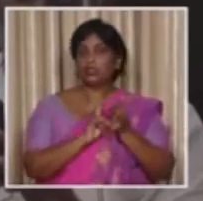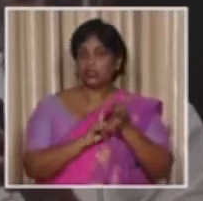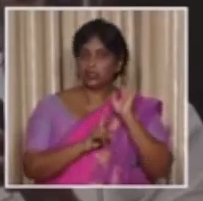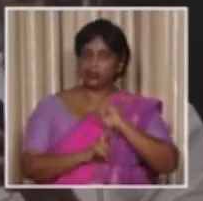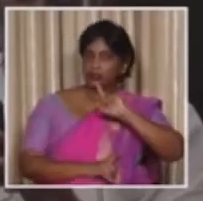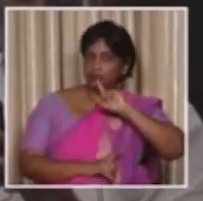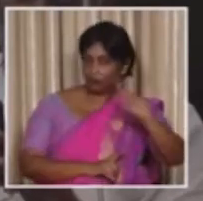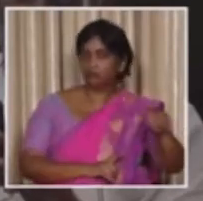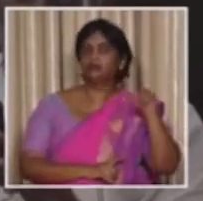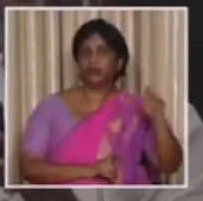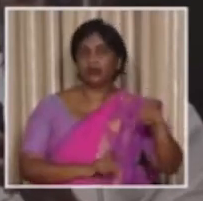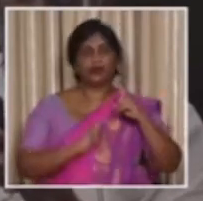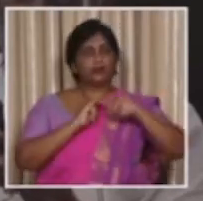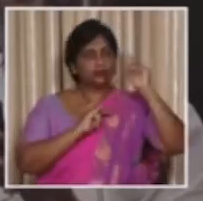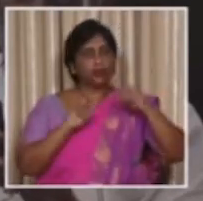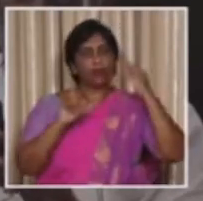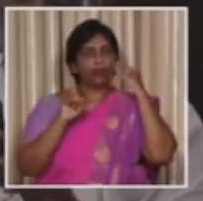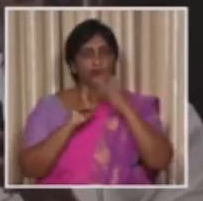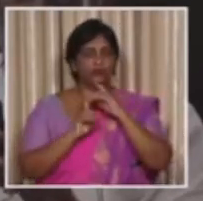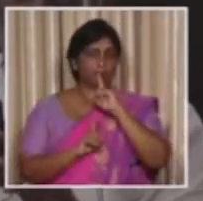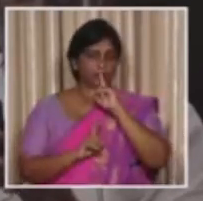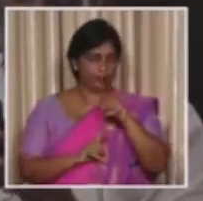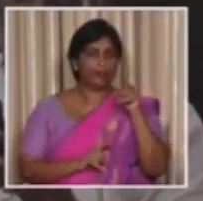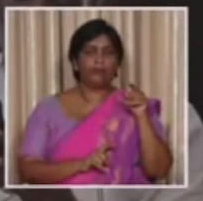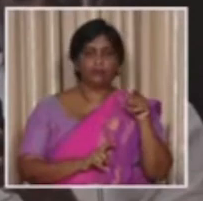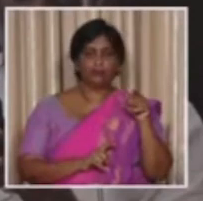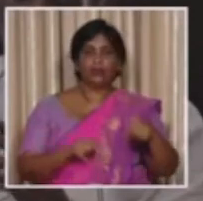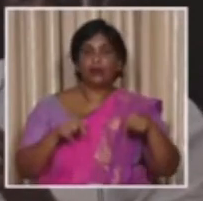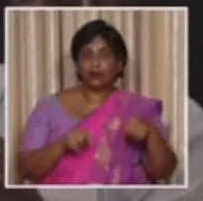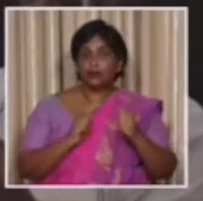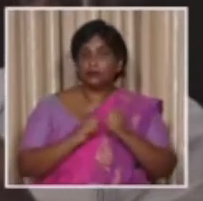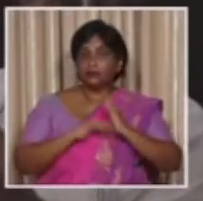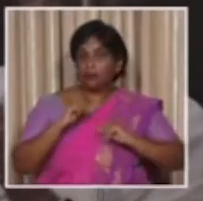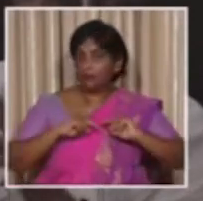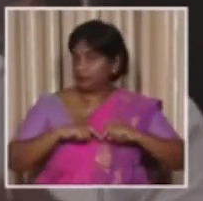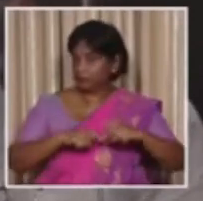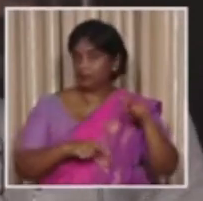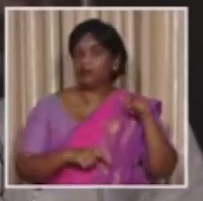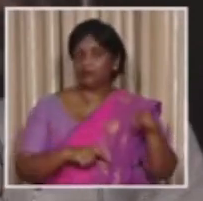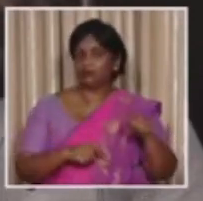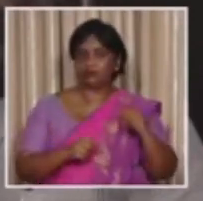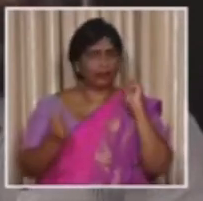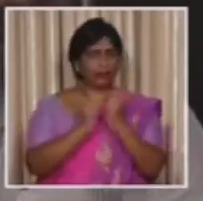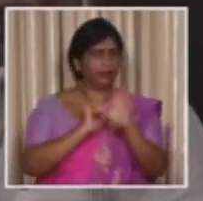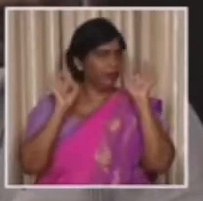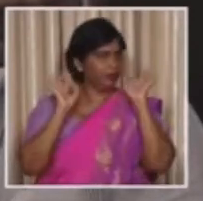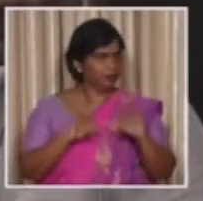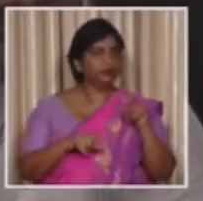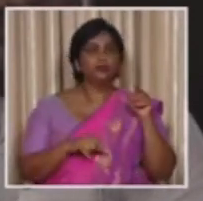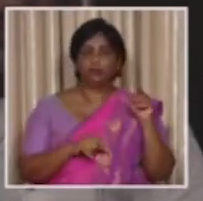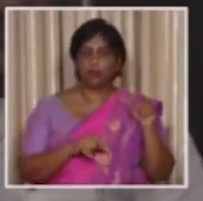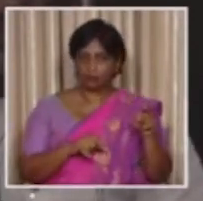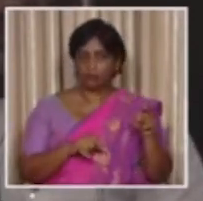සභාපතිතුමාට යොමු කළා. විශ්වවිද්‍යාලට මේ පිළිබඳව දැනුම් දෙනවා. ඒ දැන්ට කරගෙන ගිය කටයුත්ත එයින් වෙනස් වෙන්නේ නැතුව